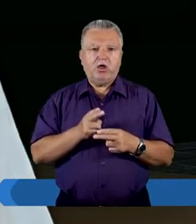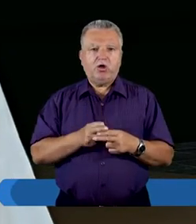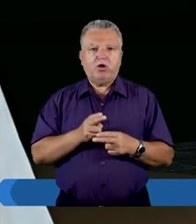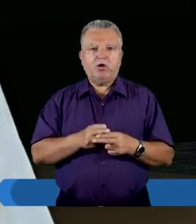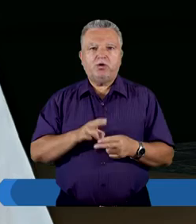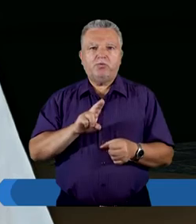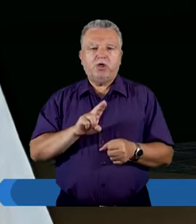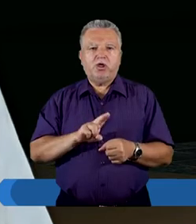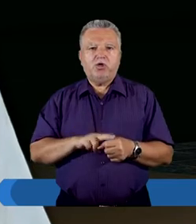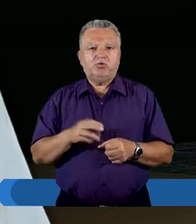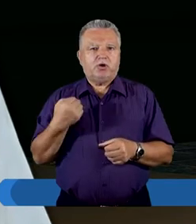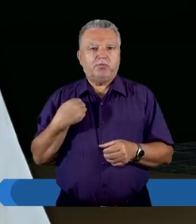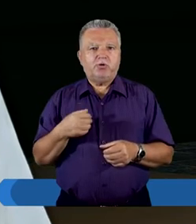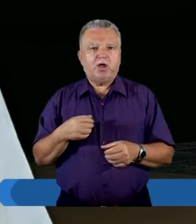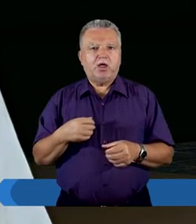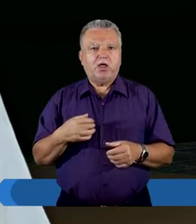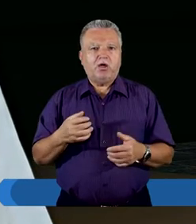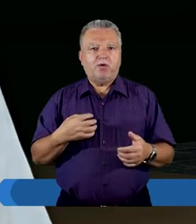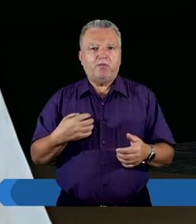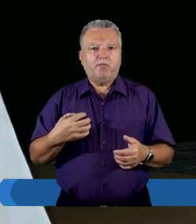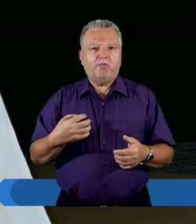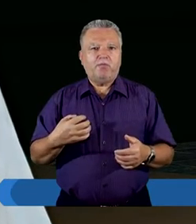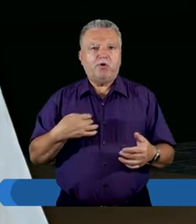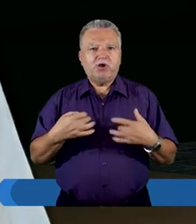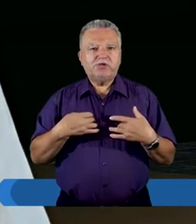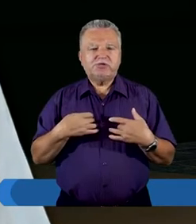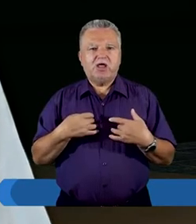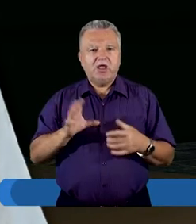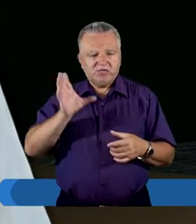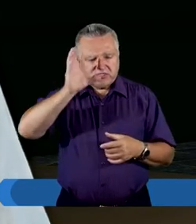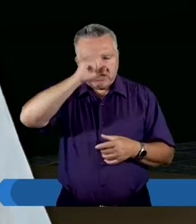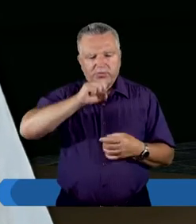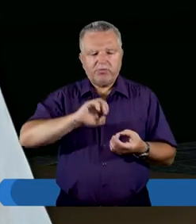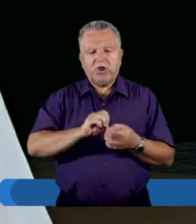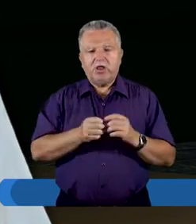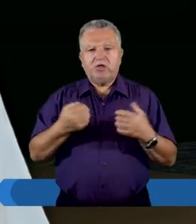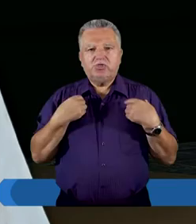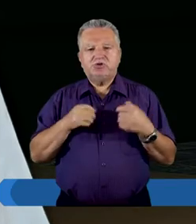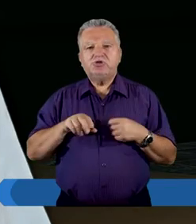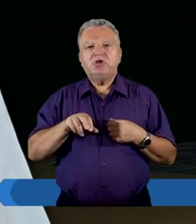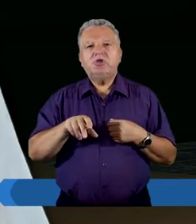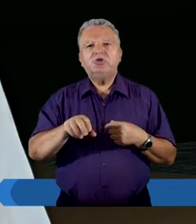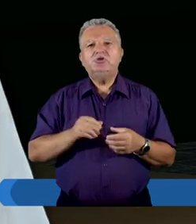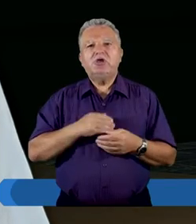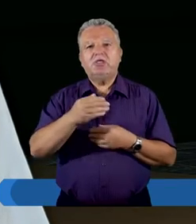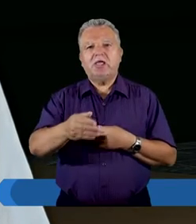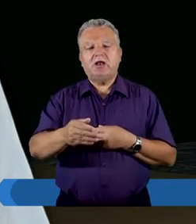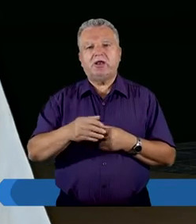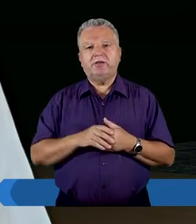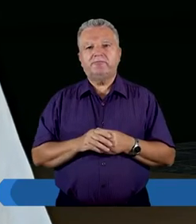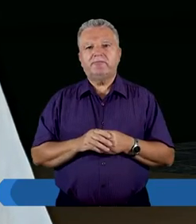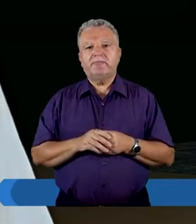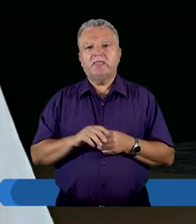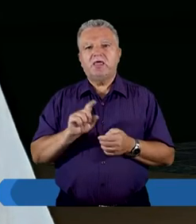być bardzo bolesna, po pewnym czasie zapominamy, gdy się życie toczy dalej, że pewne rzeczy są przemijające. I